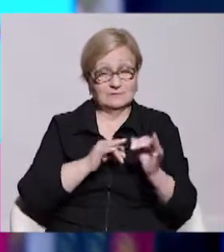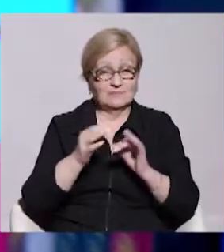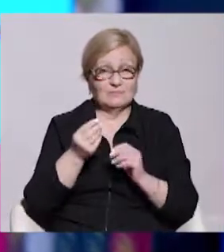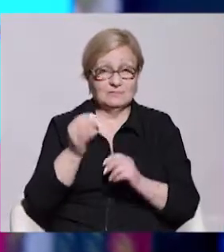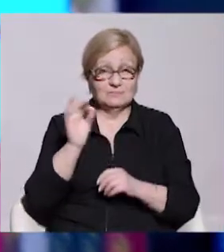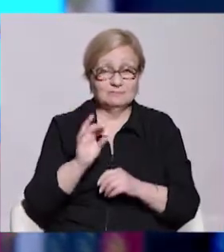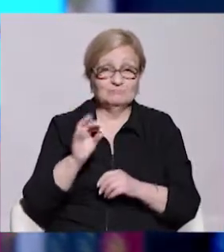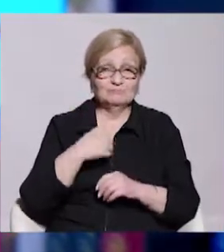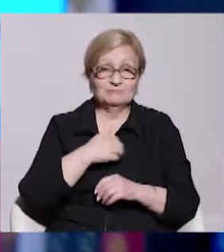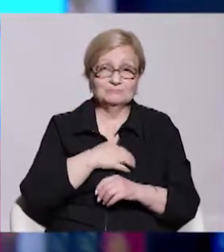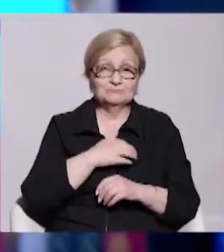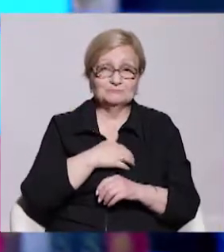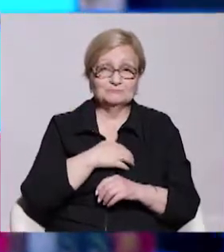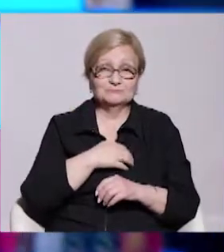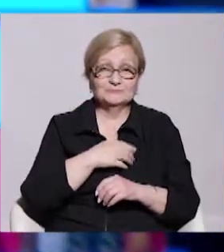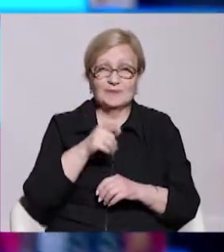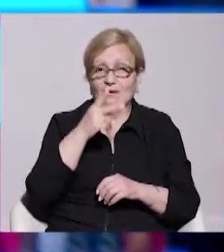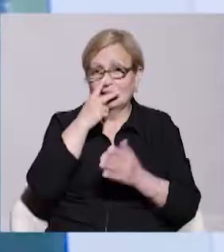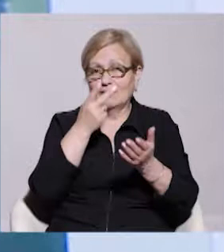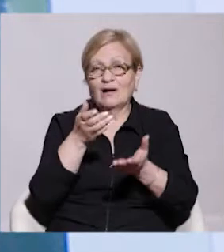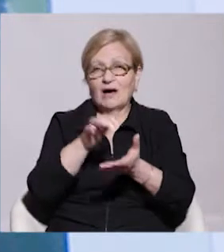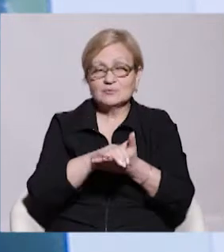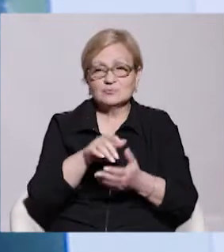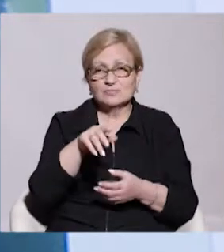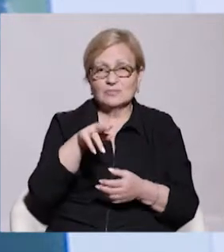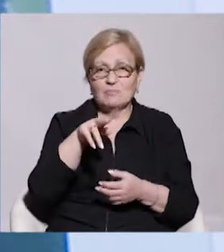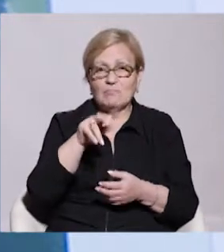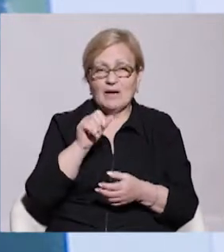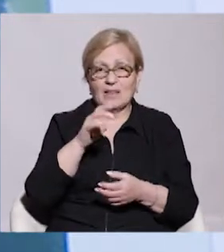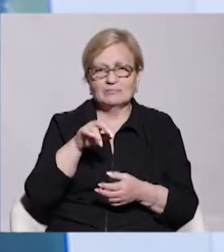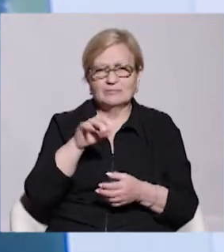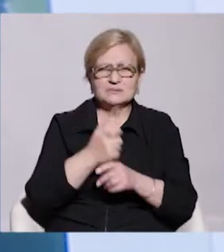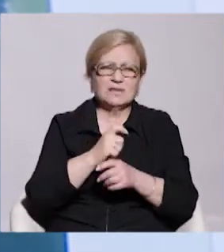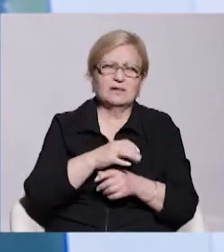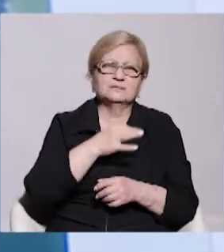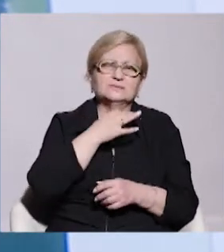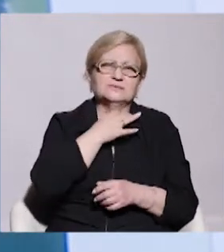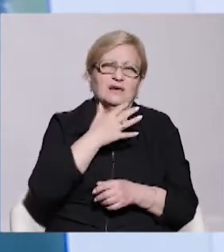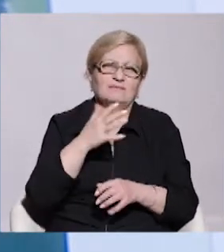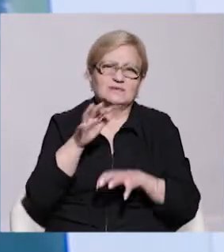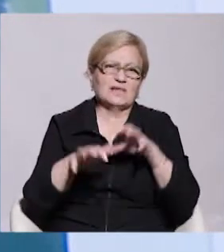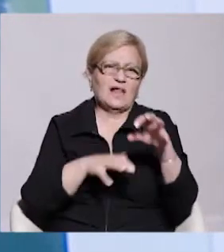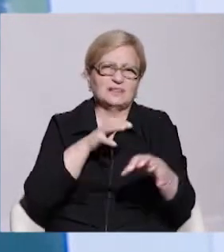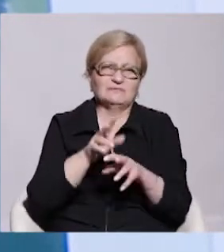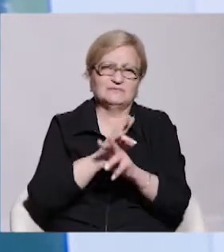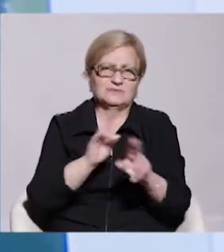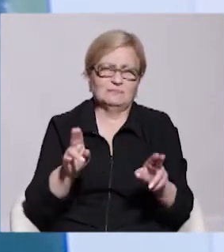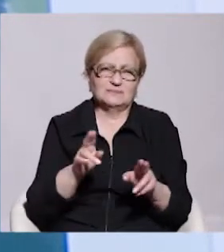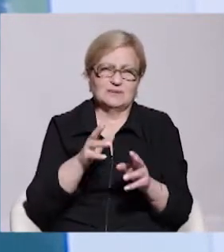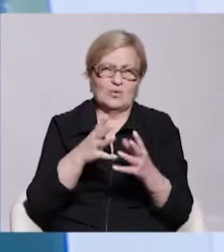საუბარს, მე მინდა პანდა გაგაცნოთ, ძალიან საყვარელი ესეთი დათვისებრთა ოჯახს